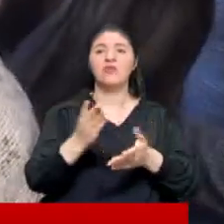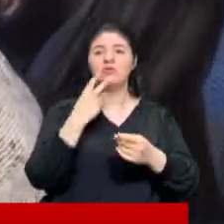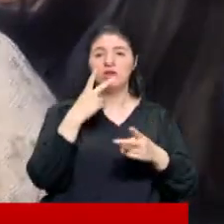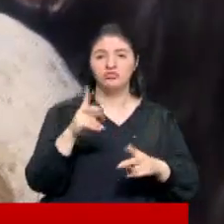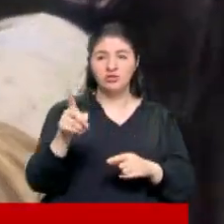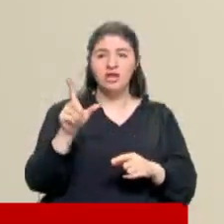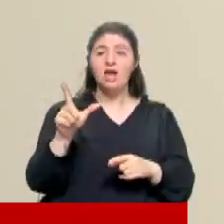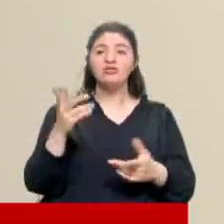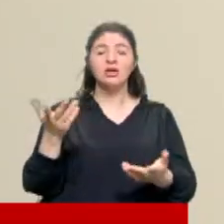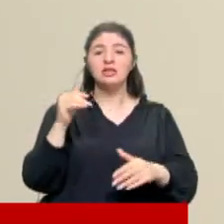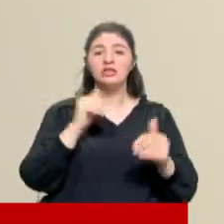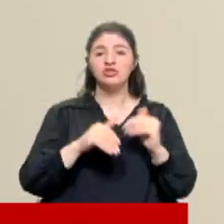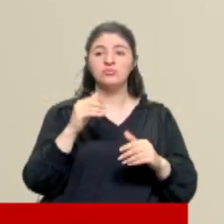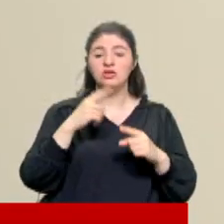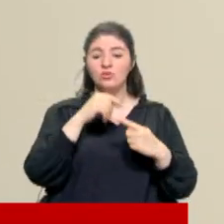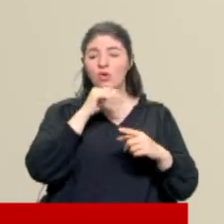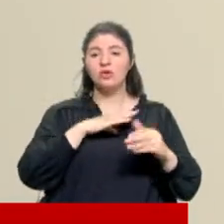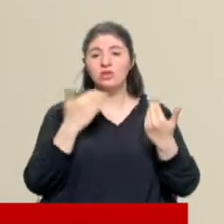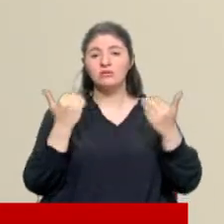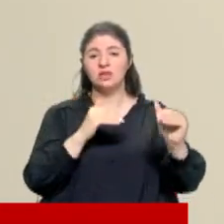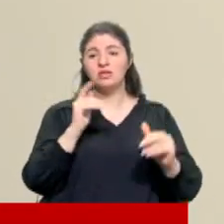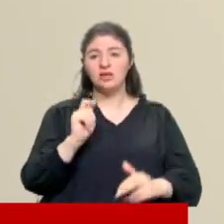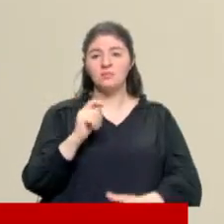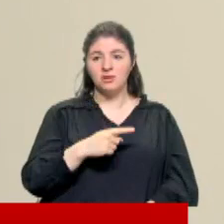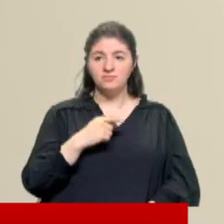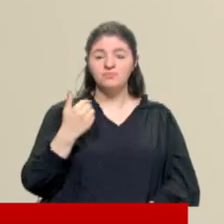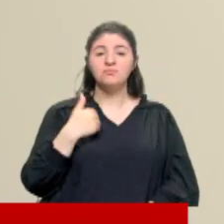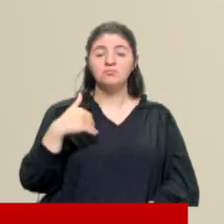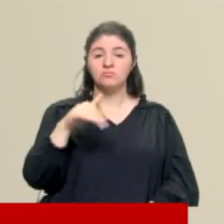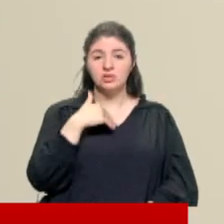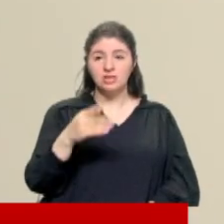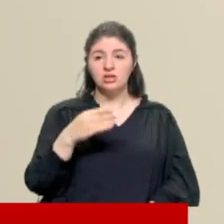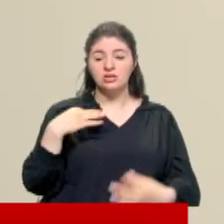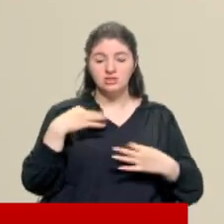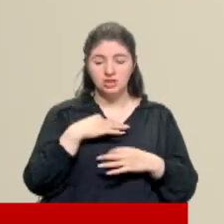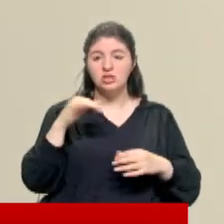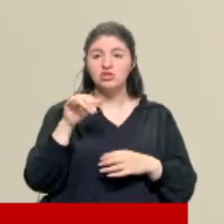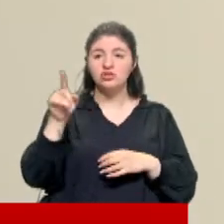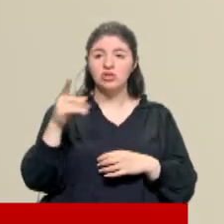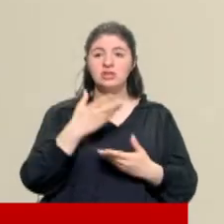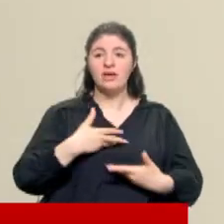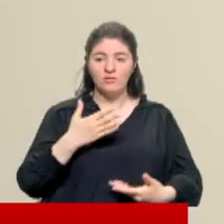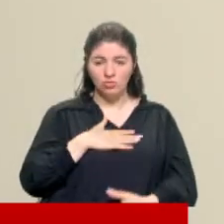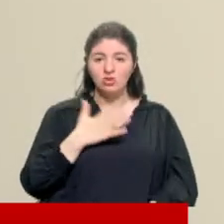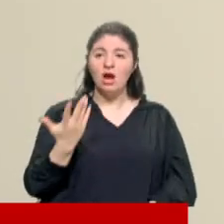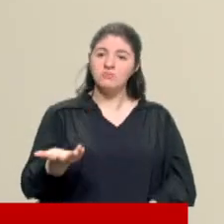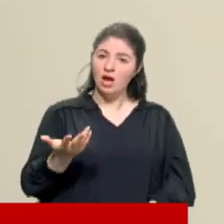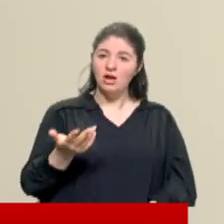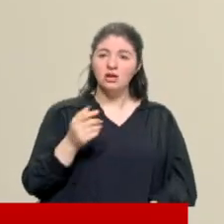açıkladı. Gerekçeleri seçimde Kemal Kılıçdaroğlu'na destek vermek. Bizler Sayın Muharrem İnce'yi çok seviyoruz